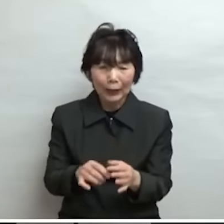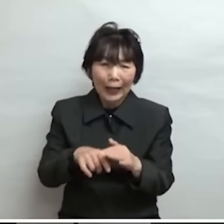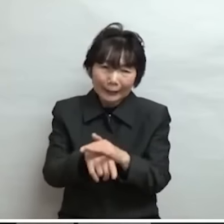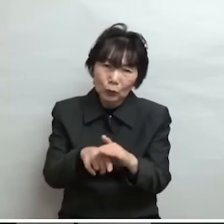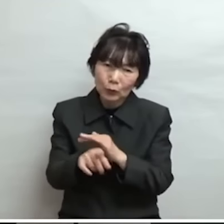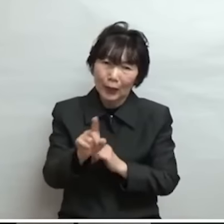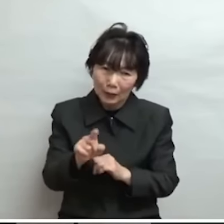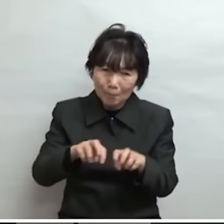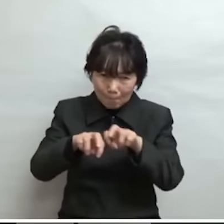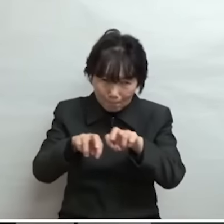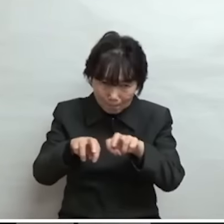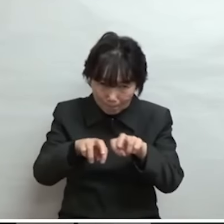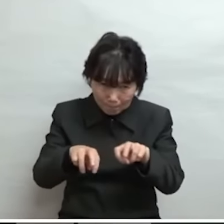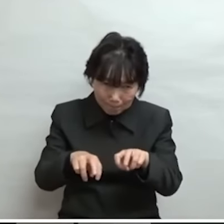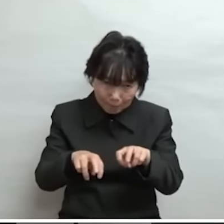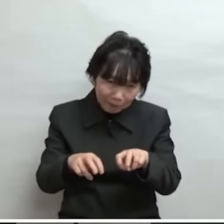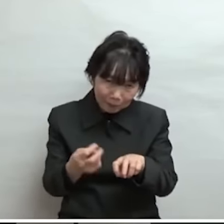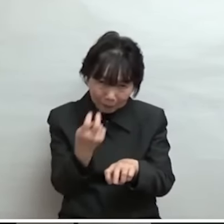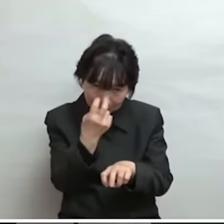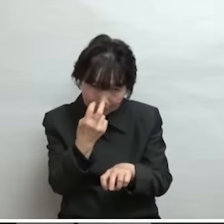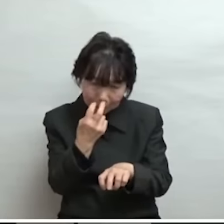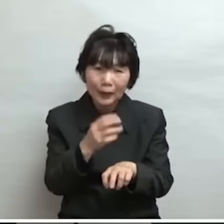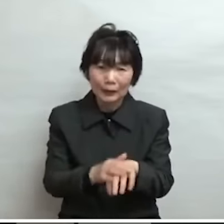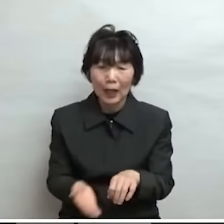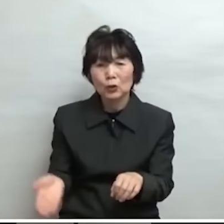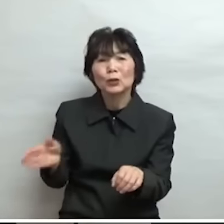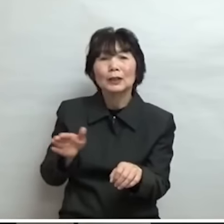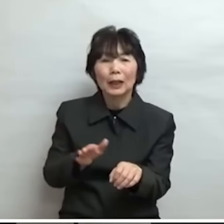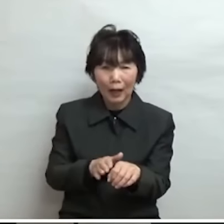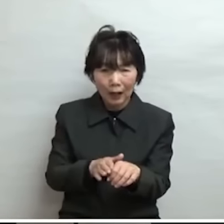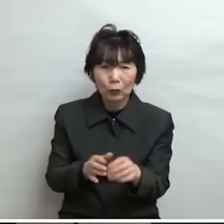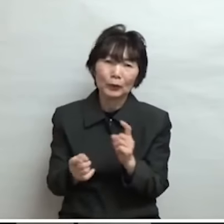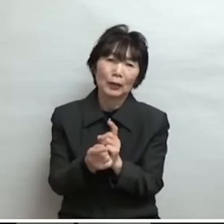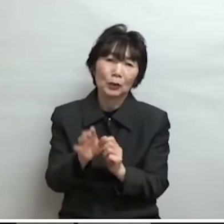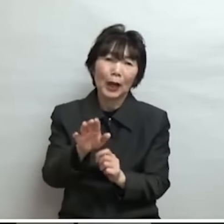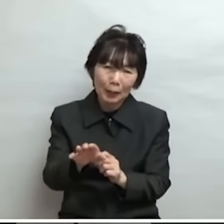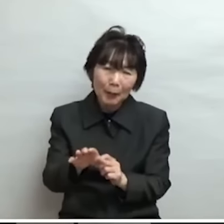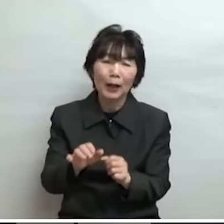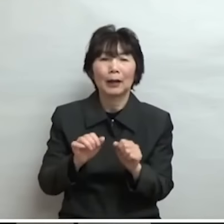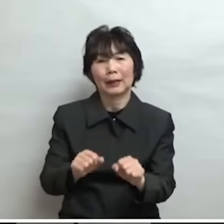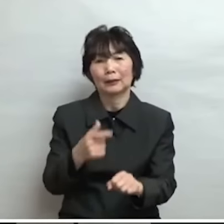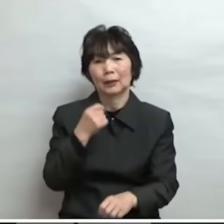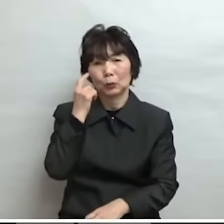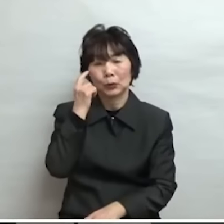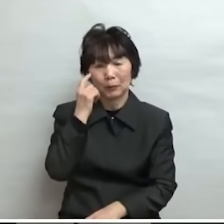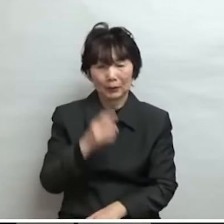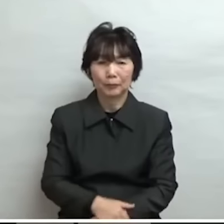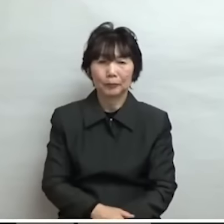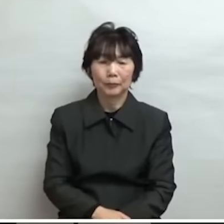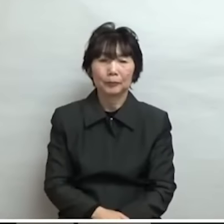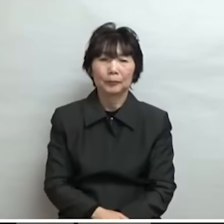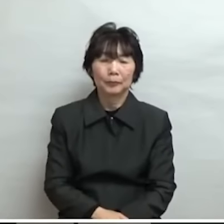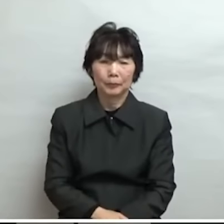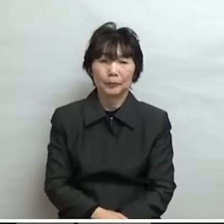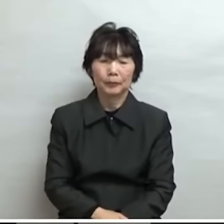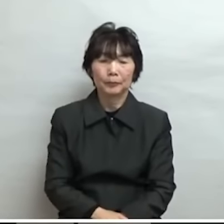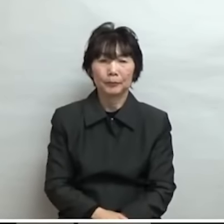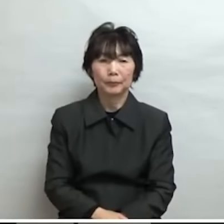上で、本当にさらに追加的に必要な対策があれば、またよく検討していきたいと思います。 ありがとうございます。 どうぞ、田所